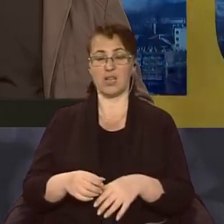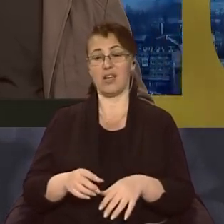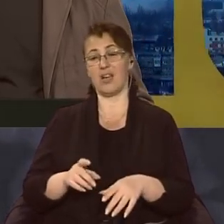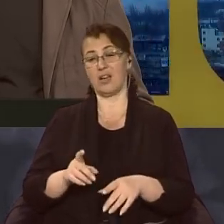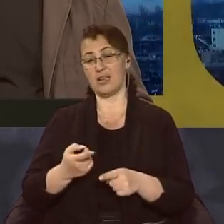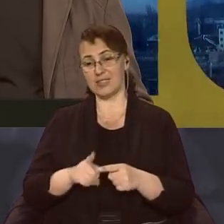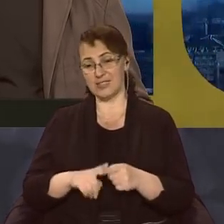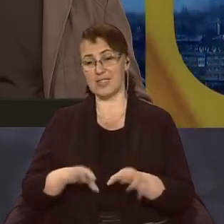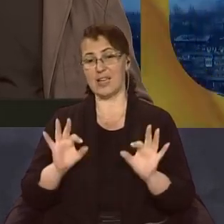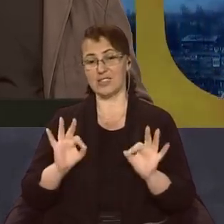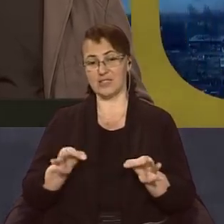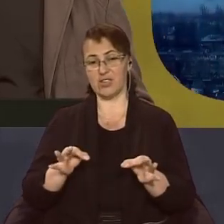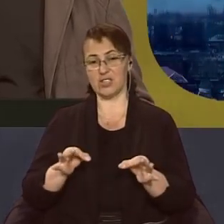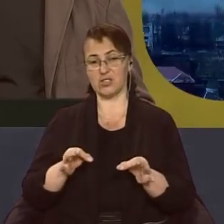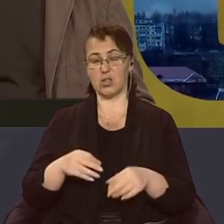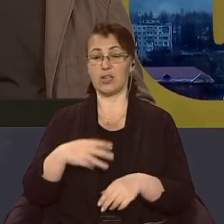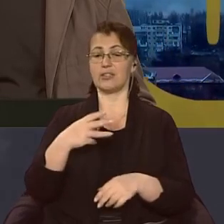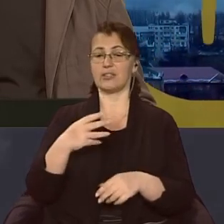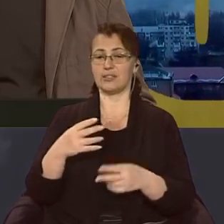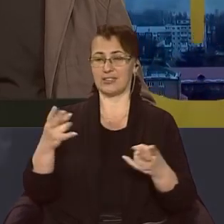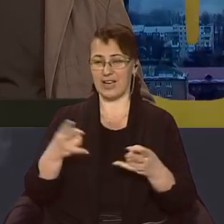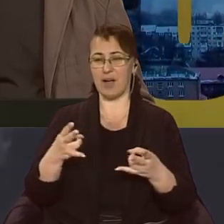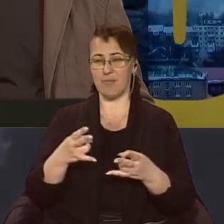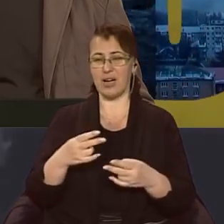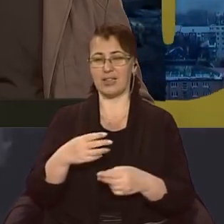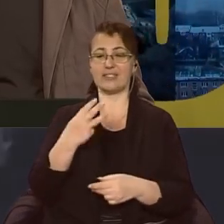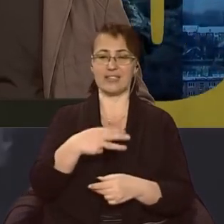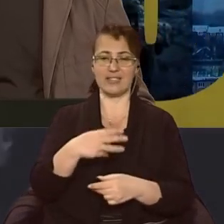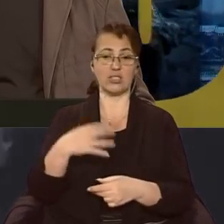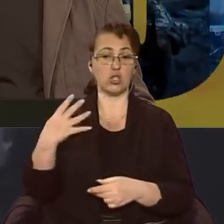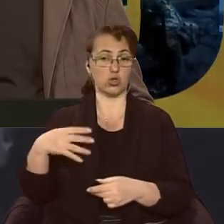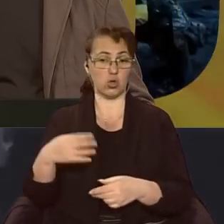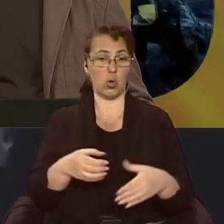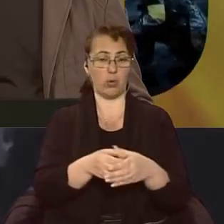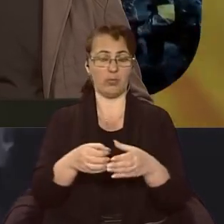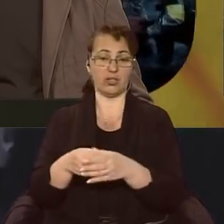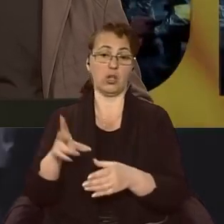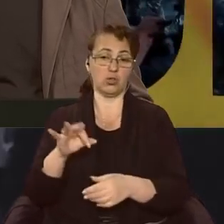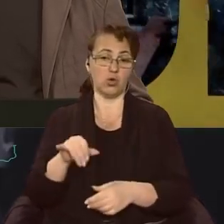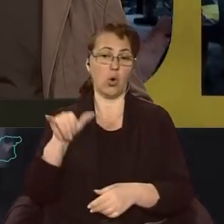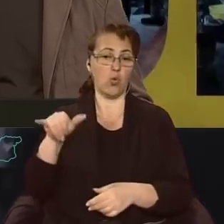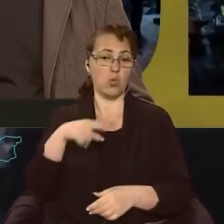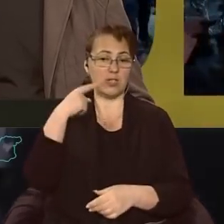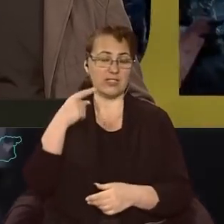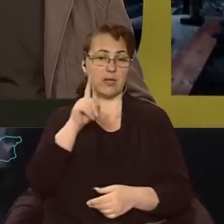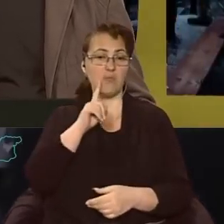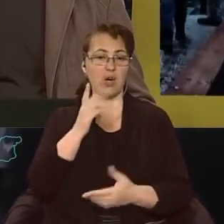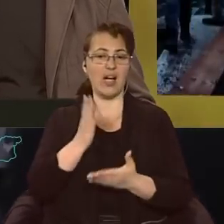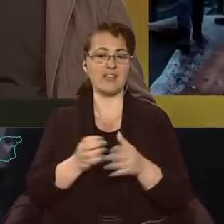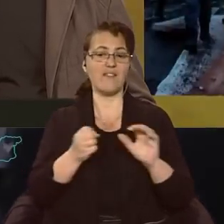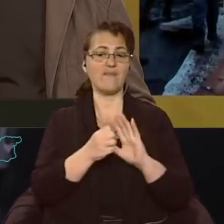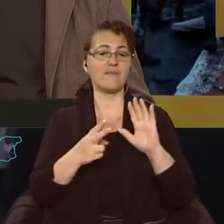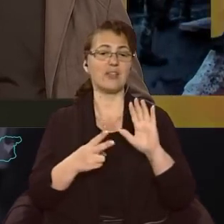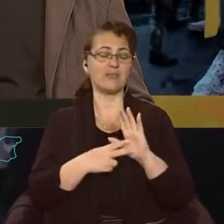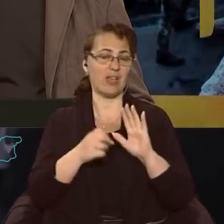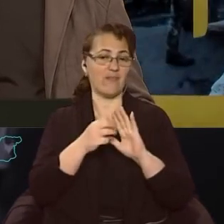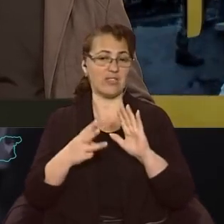це, звісно, 30-40 БТГЕ. Але зараз ось такий у них ресурс, вони його можуть використовувати ще